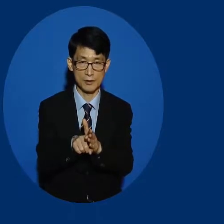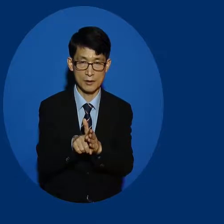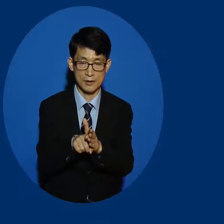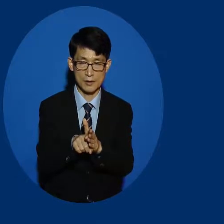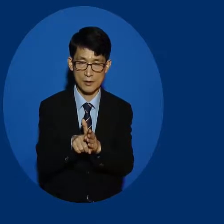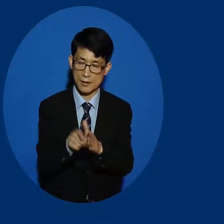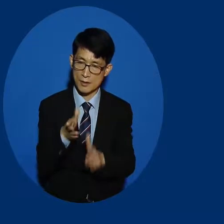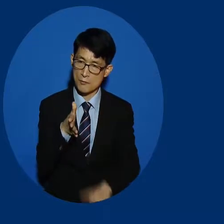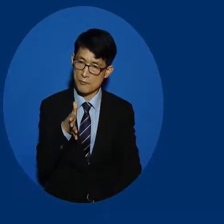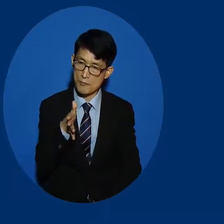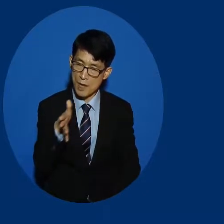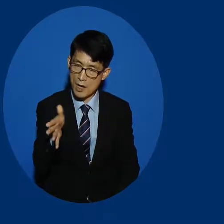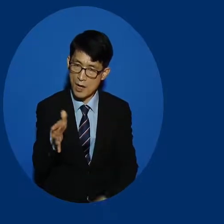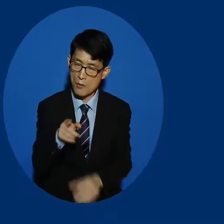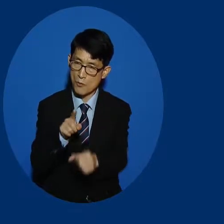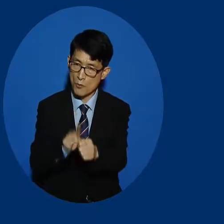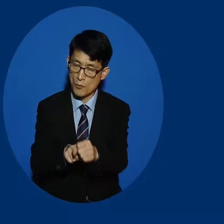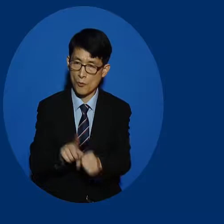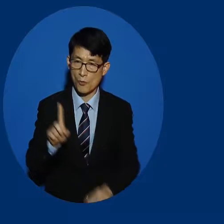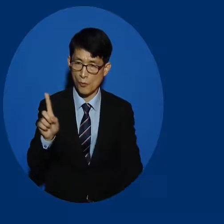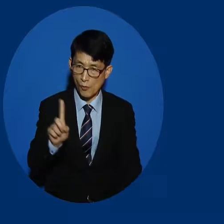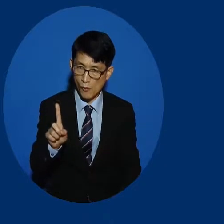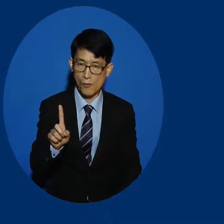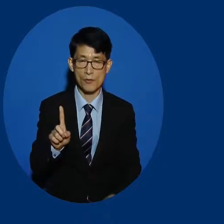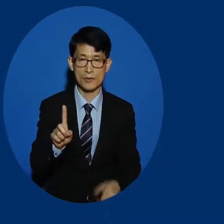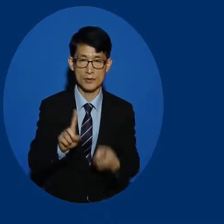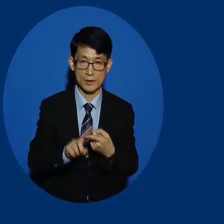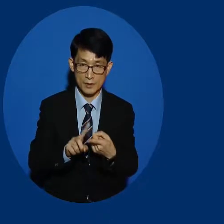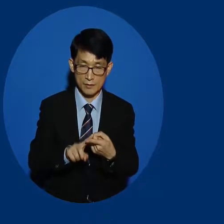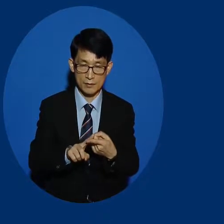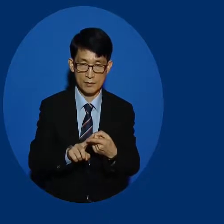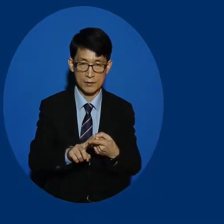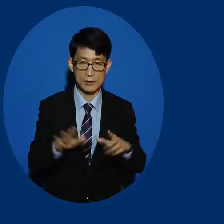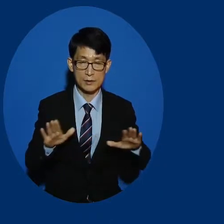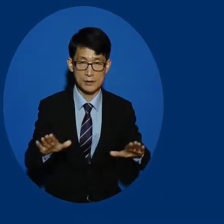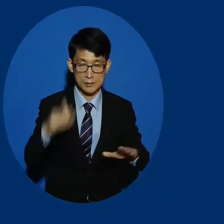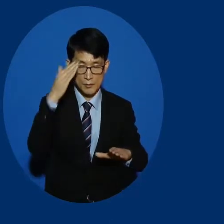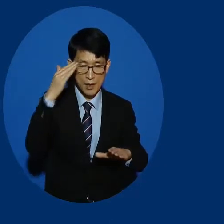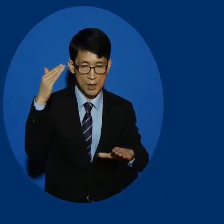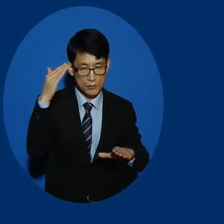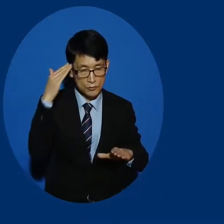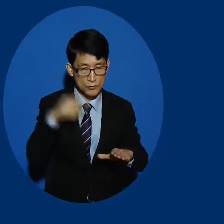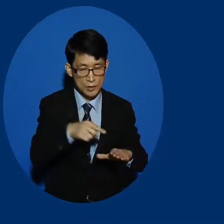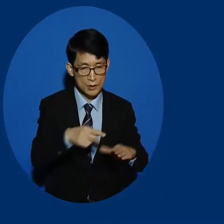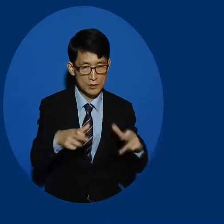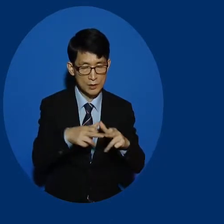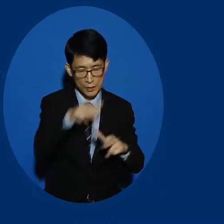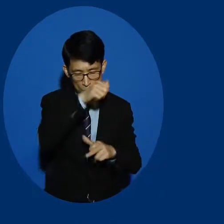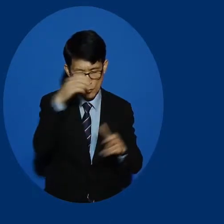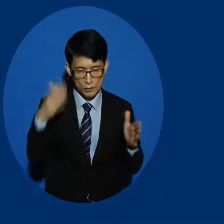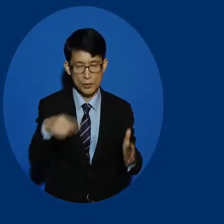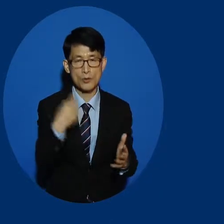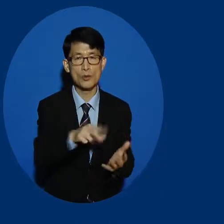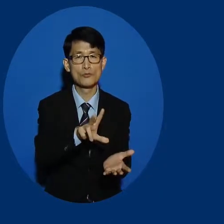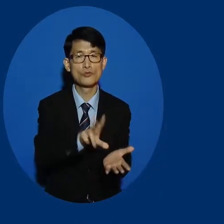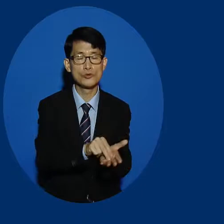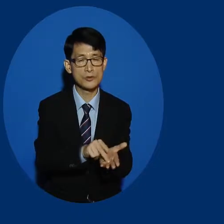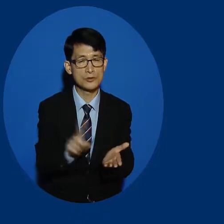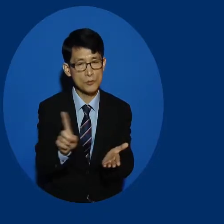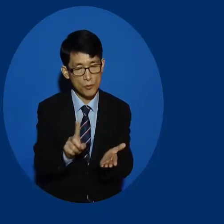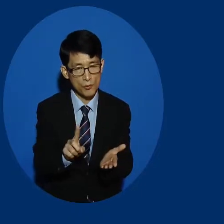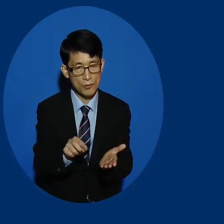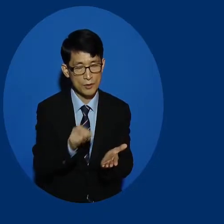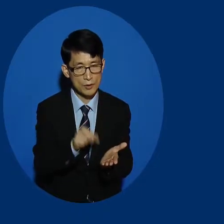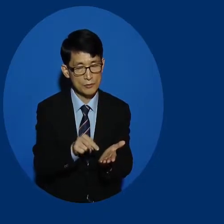방향을 모색하기 위해서 현재 우리나라 장애인 평생교육의 문제점이 무엇인지, 그리고 그